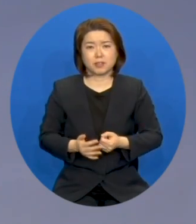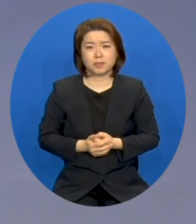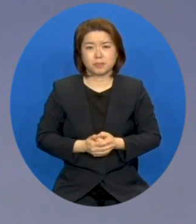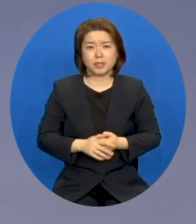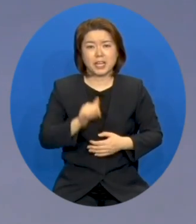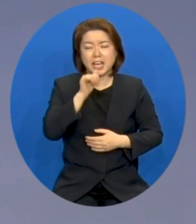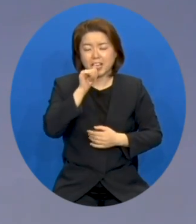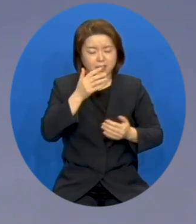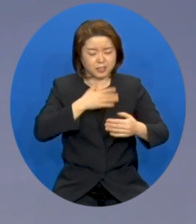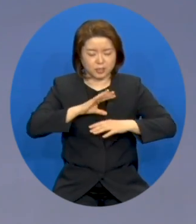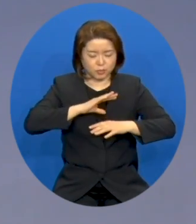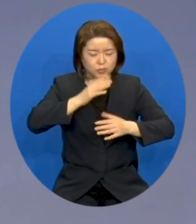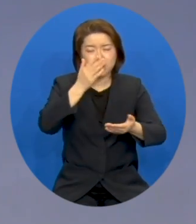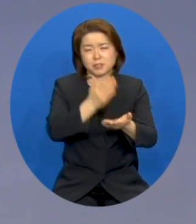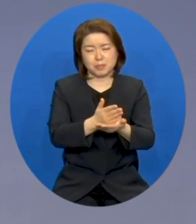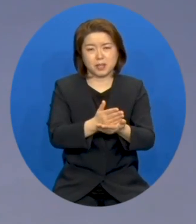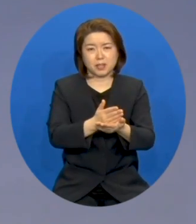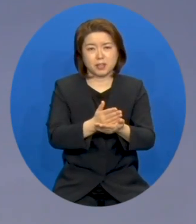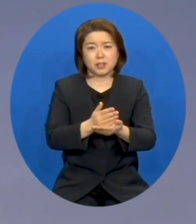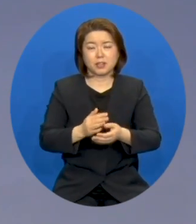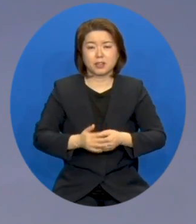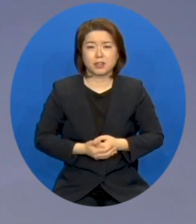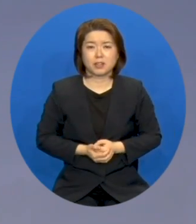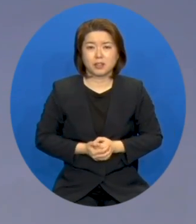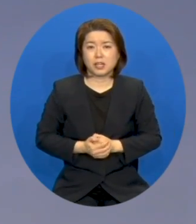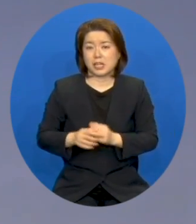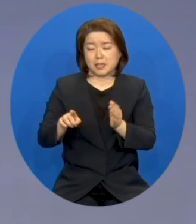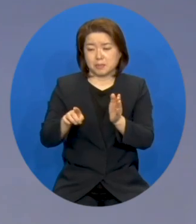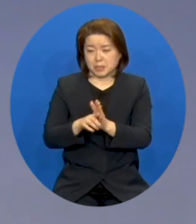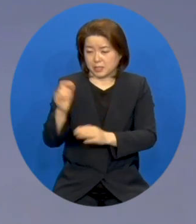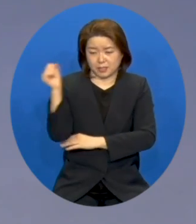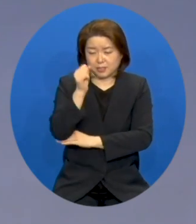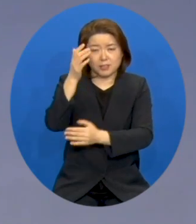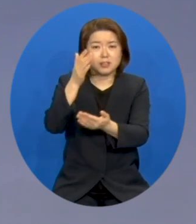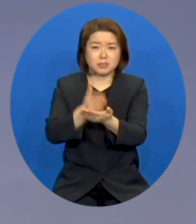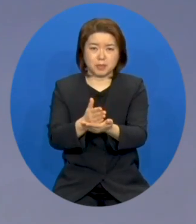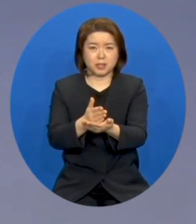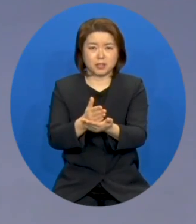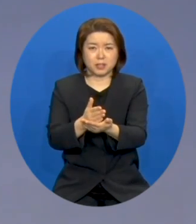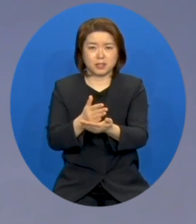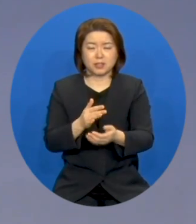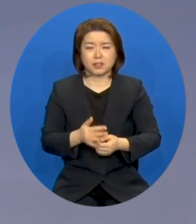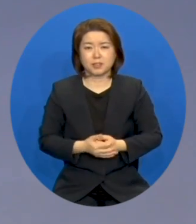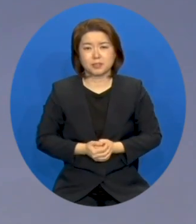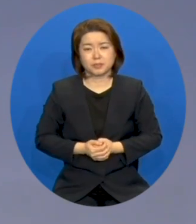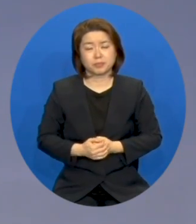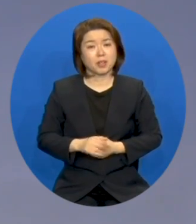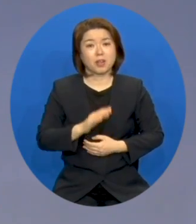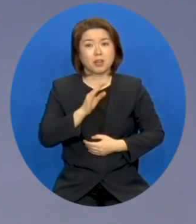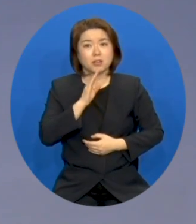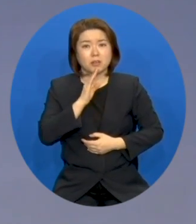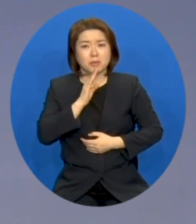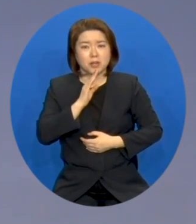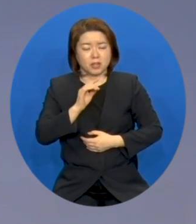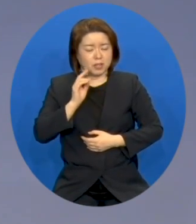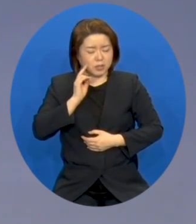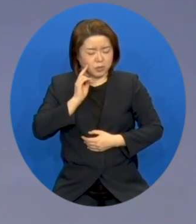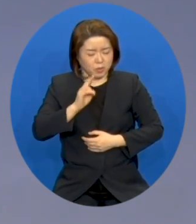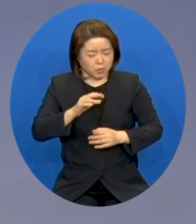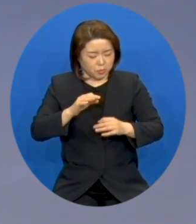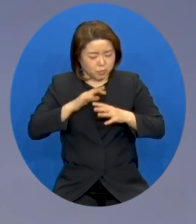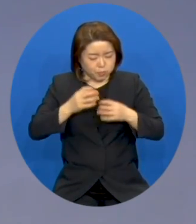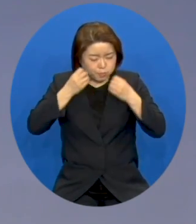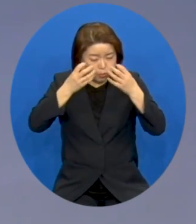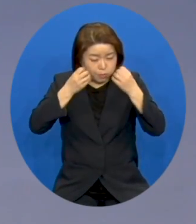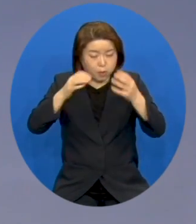절대 두려워하지 마라. 믿음에 흔들리지 말라. 정말 너무나 생생한